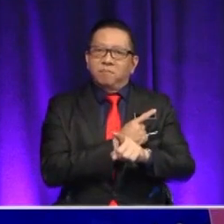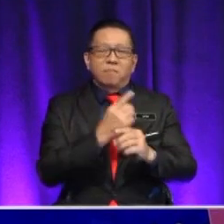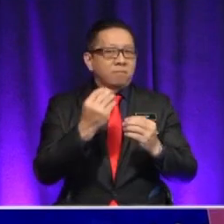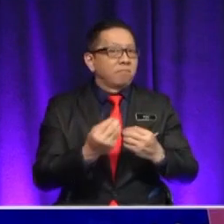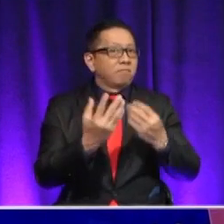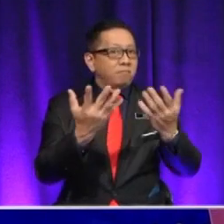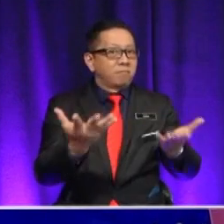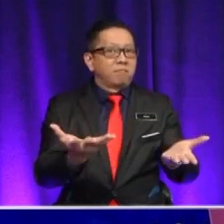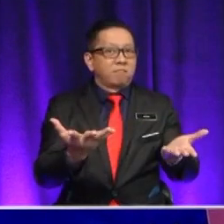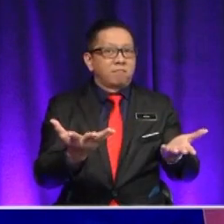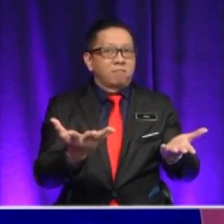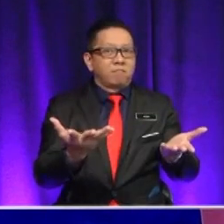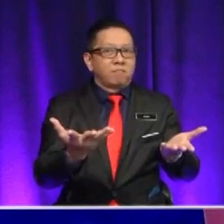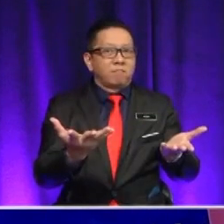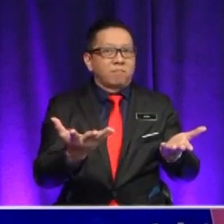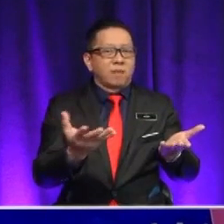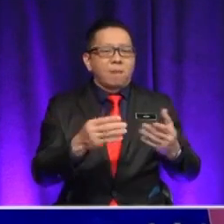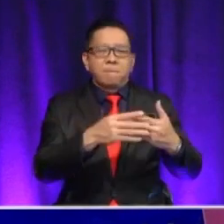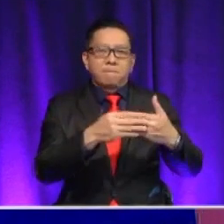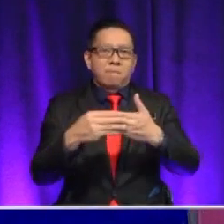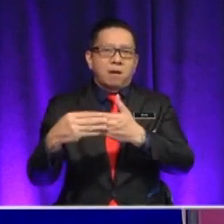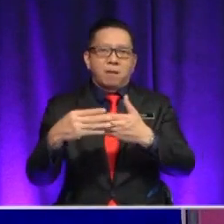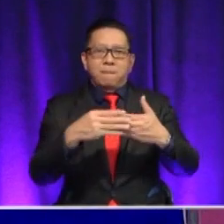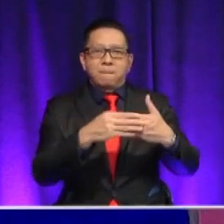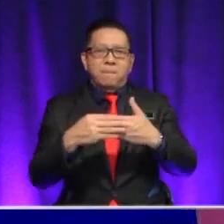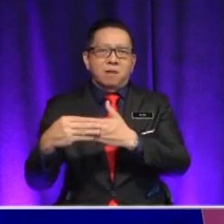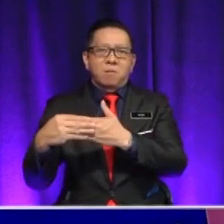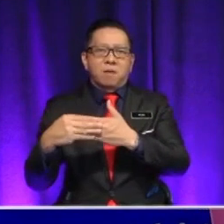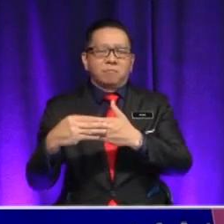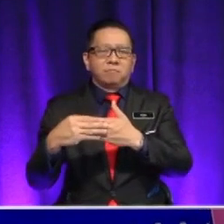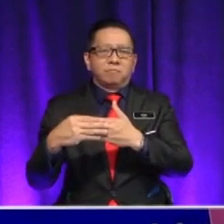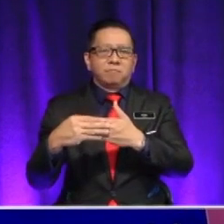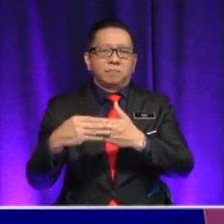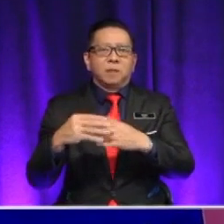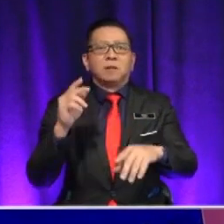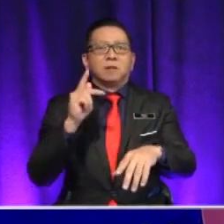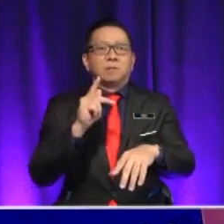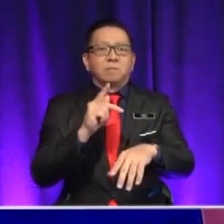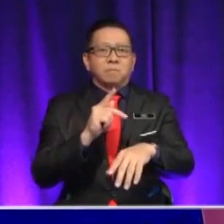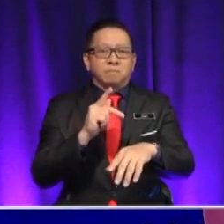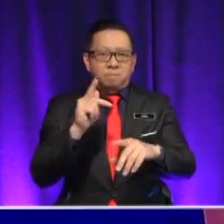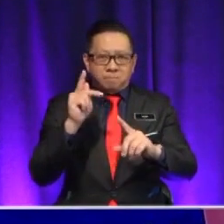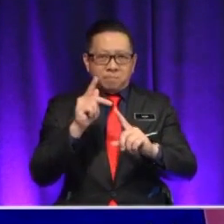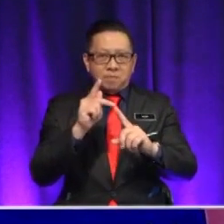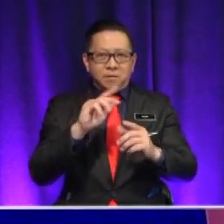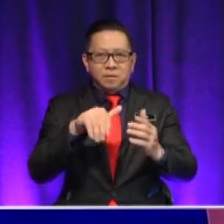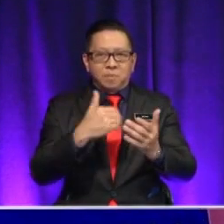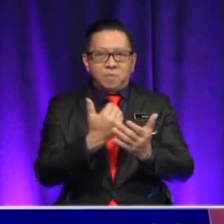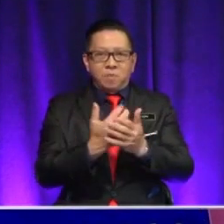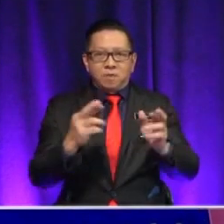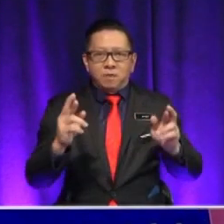memberikan panduan dan juga pegangan kepada semua rakyat di Malaysia kita.